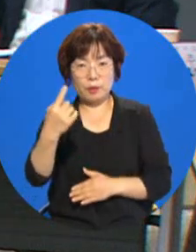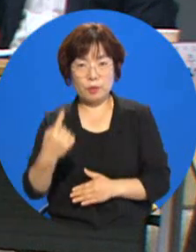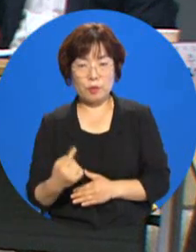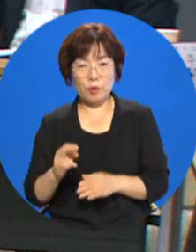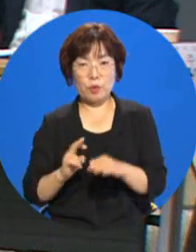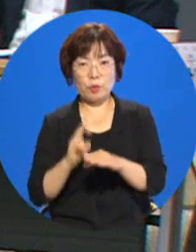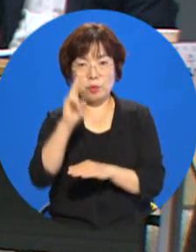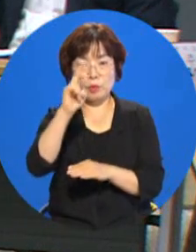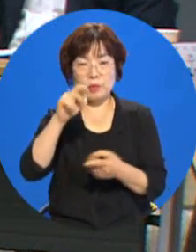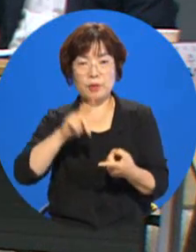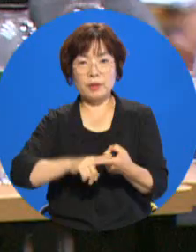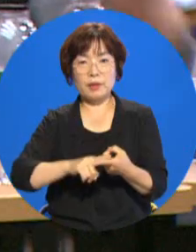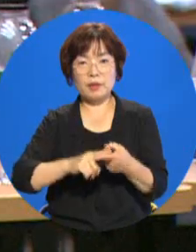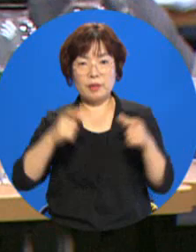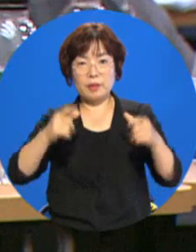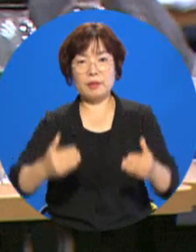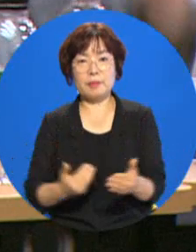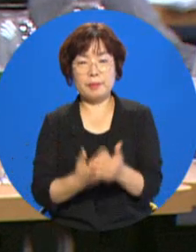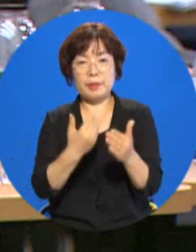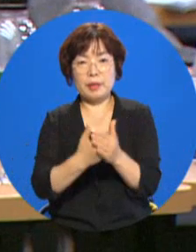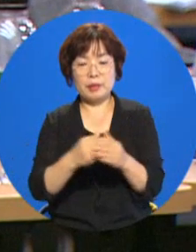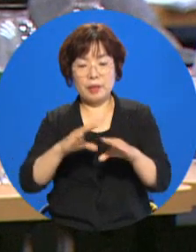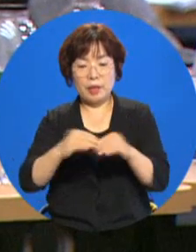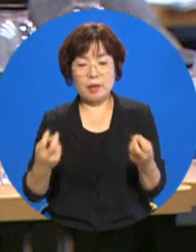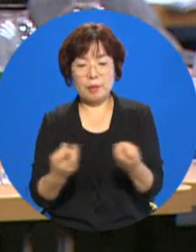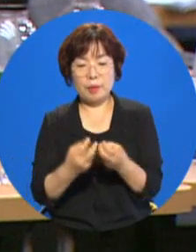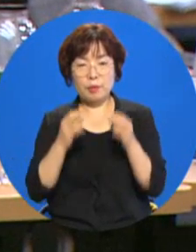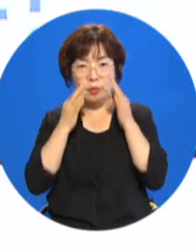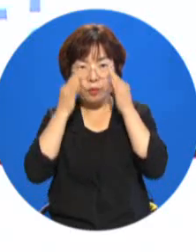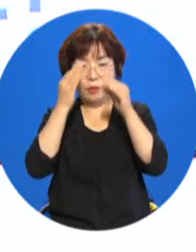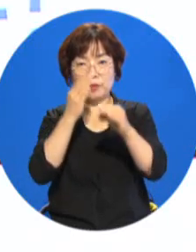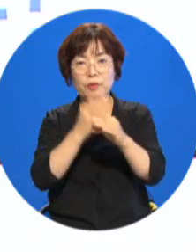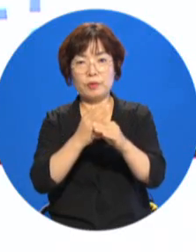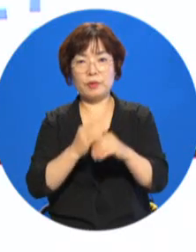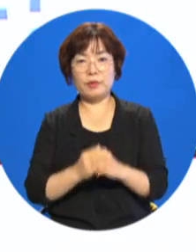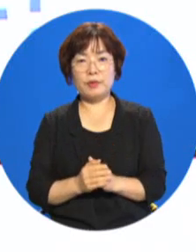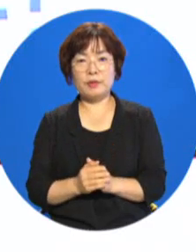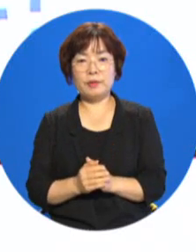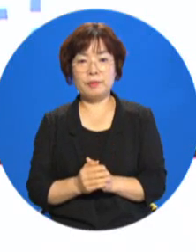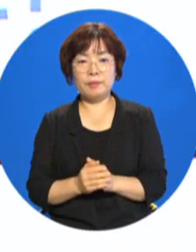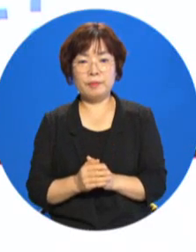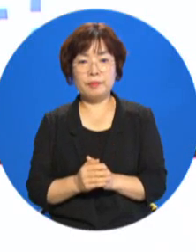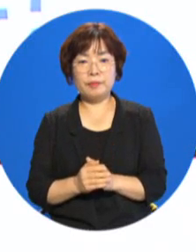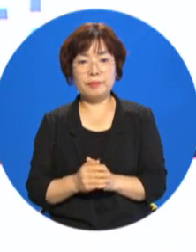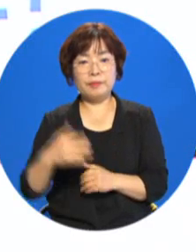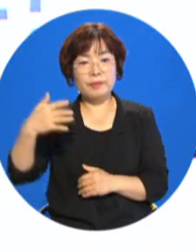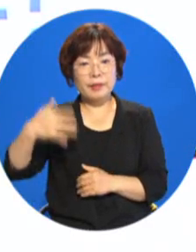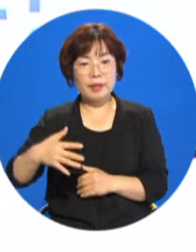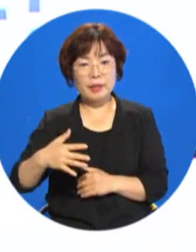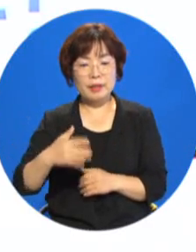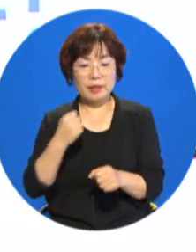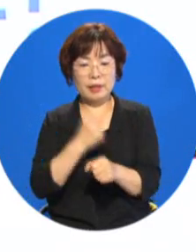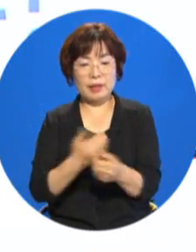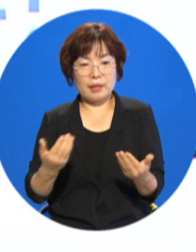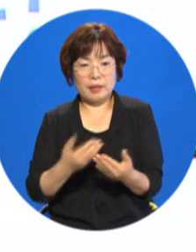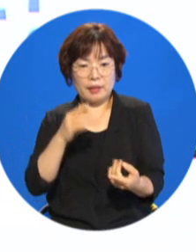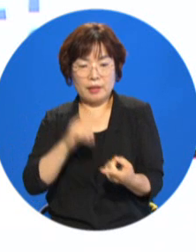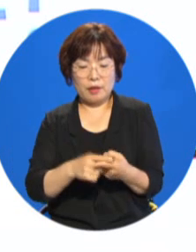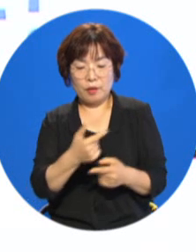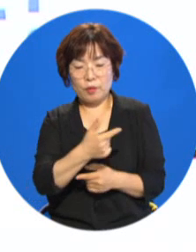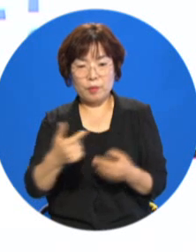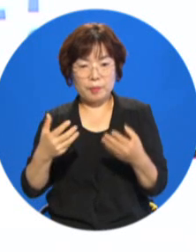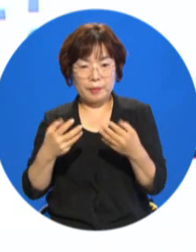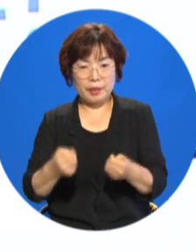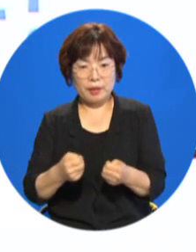우주 항공 분야에서도 지역 발전의 해법을 찾아가고 있습니다. 또 아직도 해야 될 일이 너무